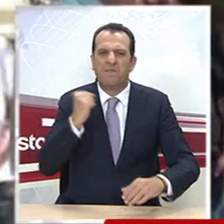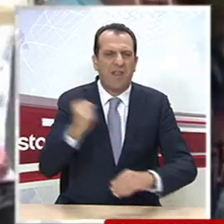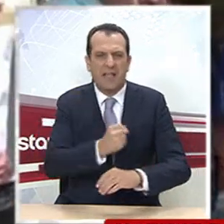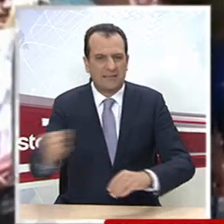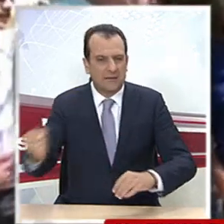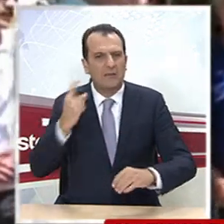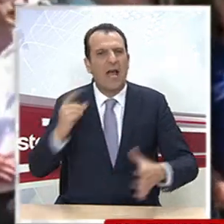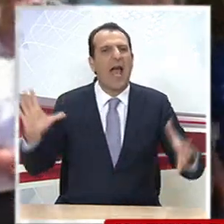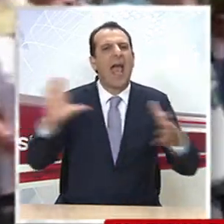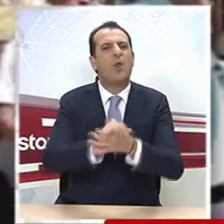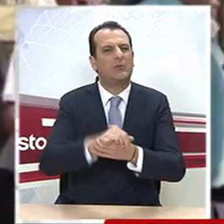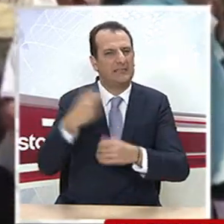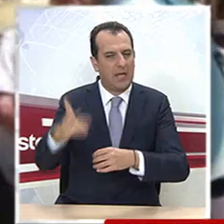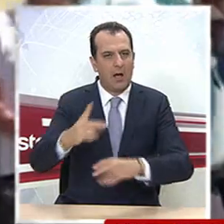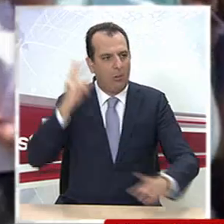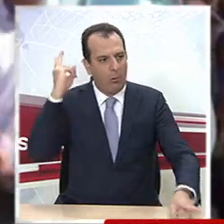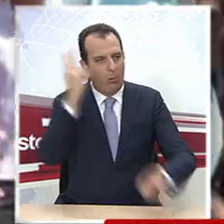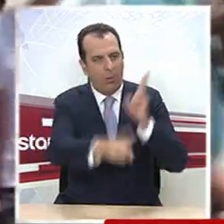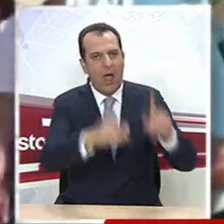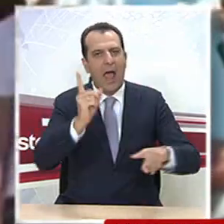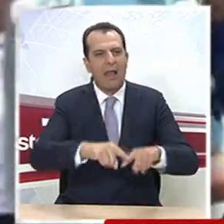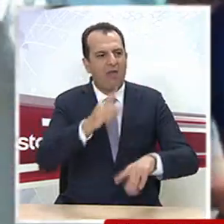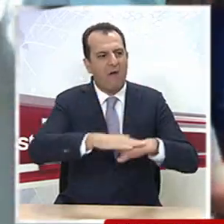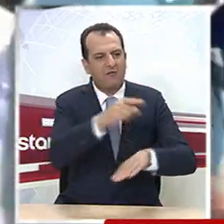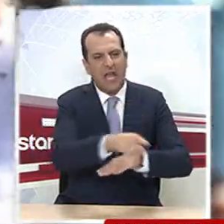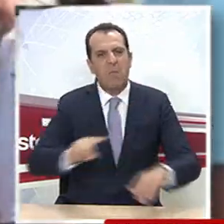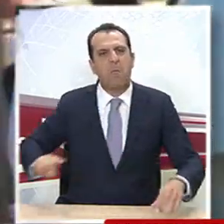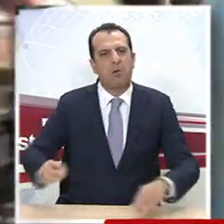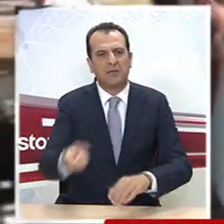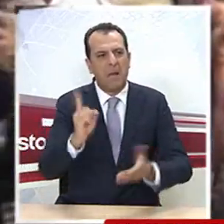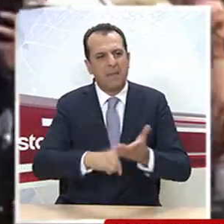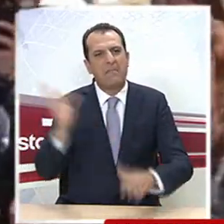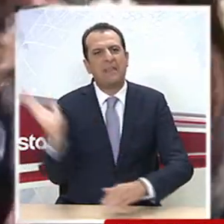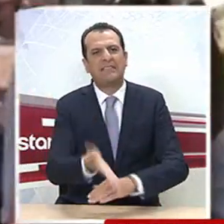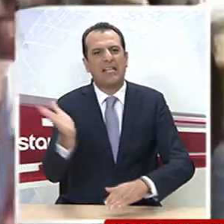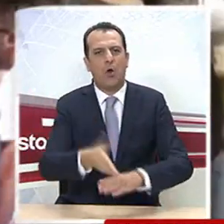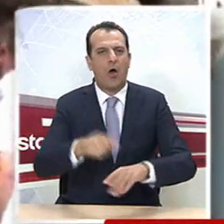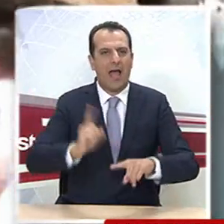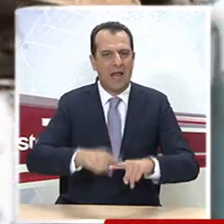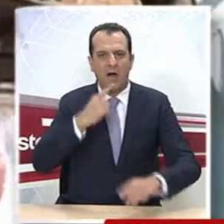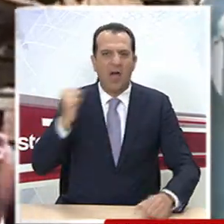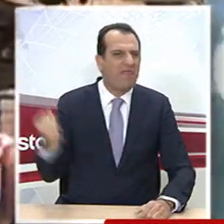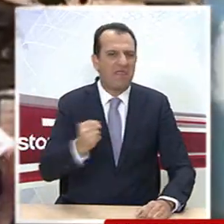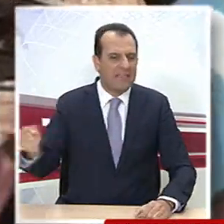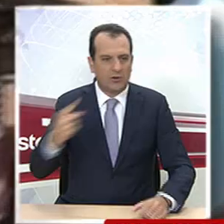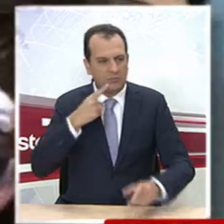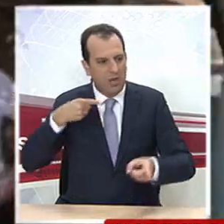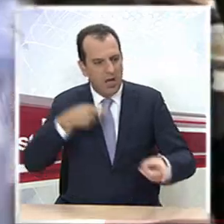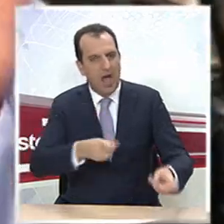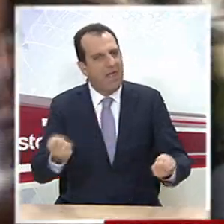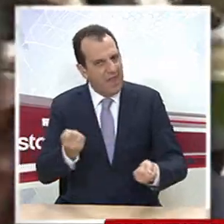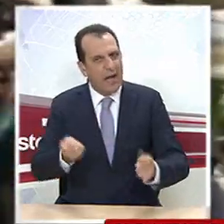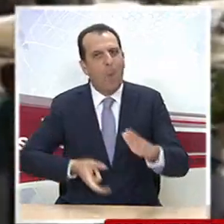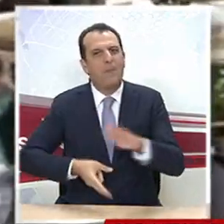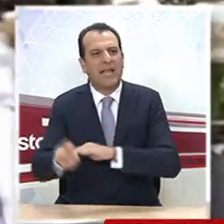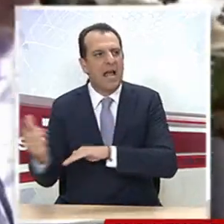Μεγάλης Ενότητας κατηγόρησε θρασίτατα τη χώρα μας ότι προκαλεί και γι' αυτό χρειάζεται ξυλοφόρτωμα. Ο ακροδεξιός πολιτικός απείλησε ακόμα την Ελλάδα με κύματα